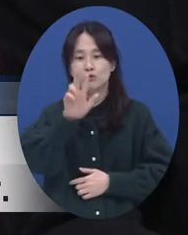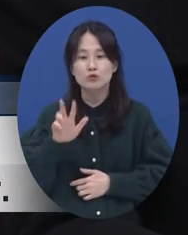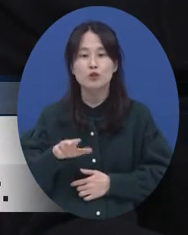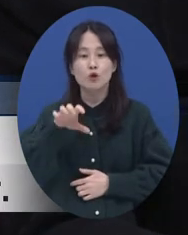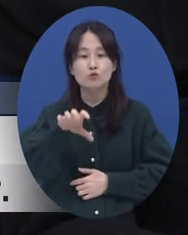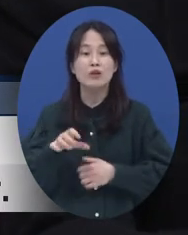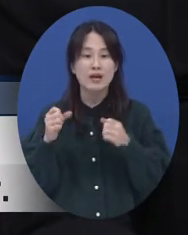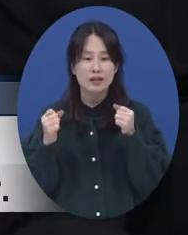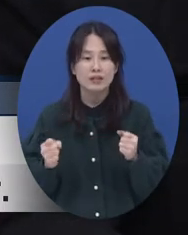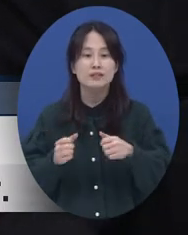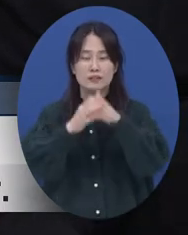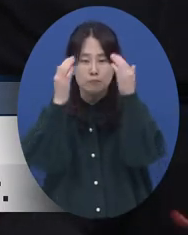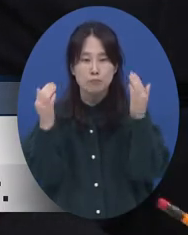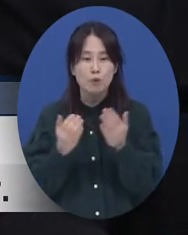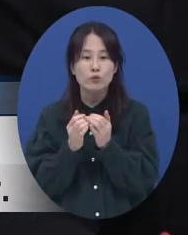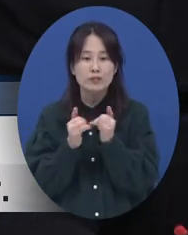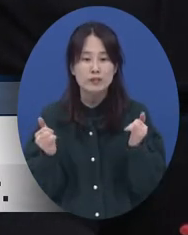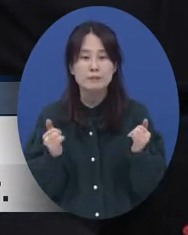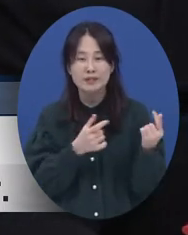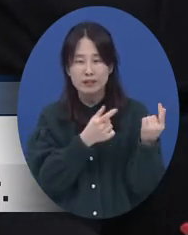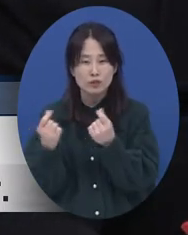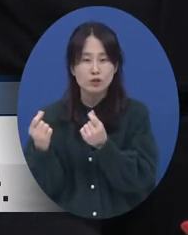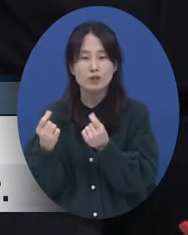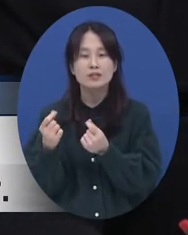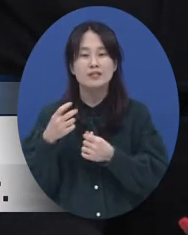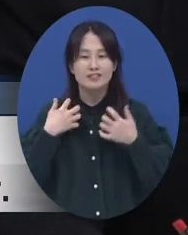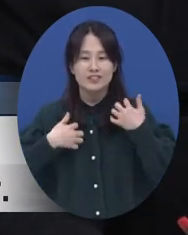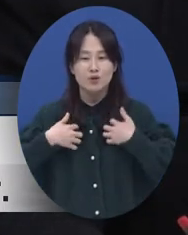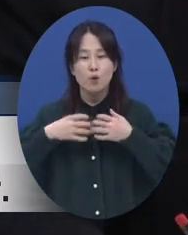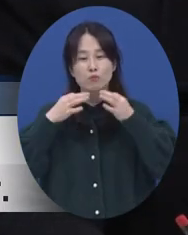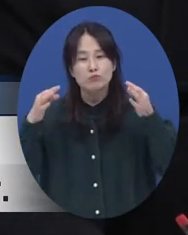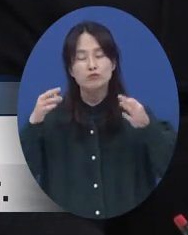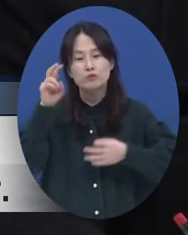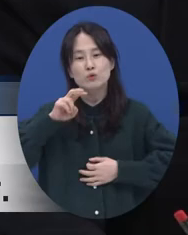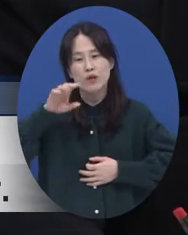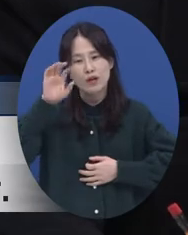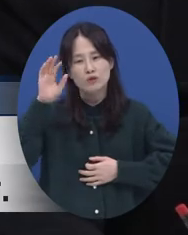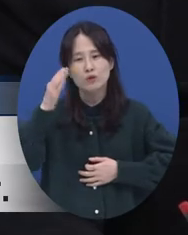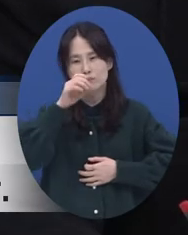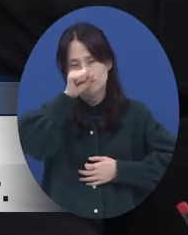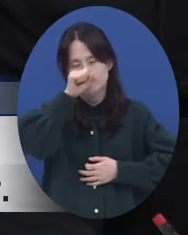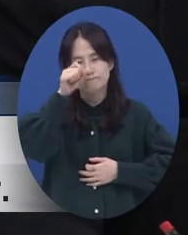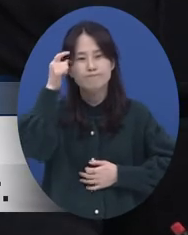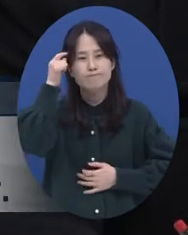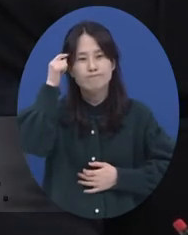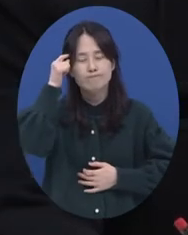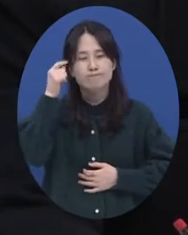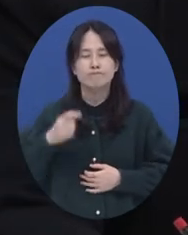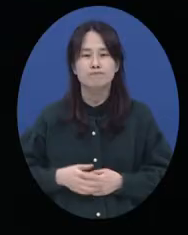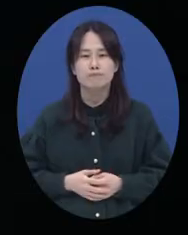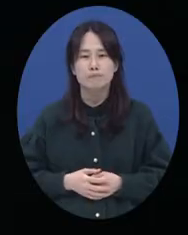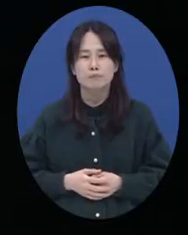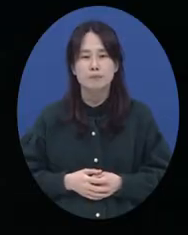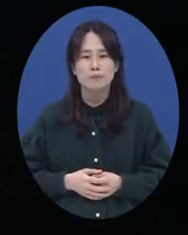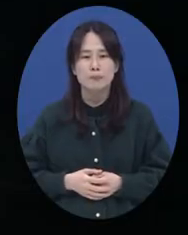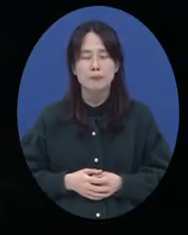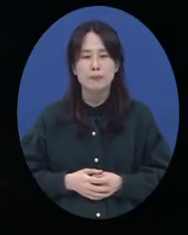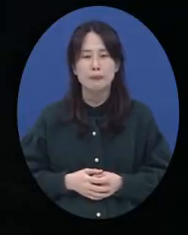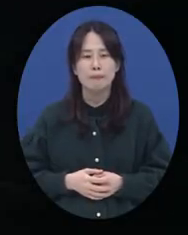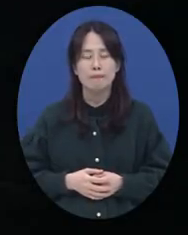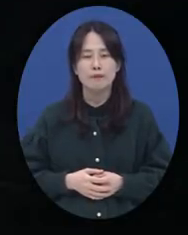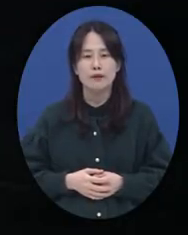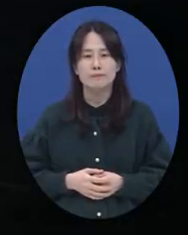아니고 전국에 계신 모든 분들이 다 또 즐거워할 수 있는 그런 곡이 됐으면 좋겠다고 생각됩니다. 네.